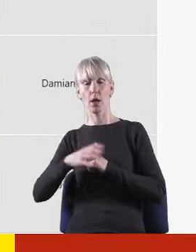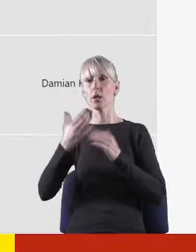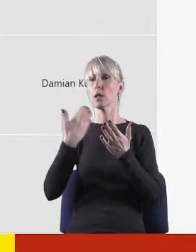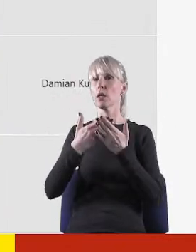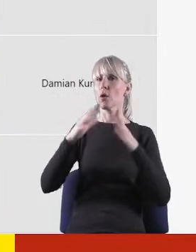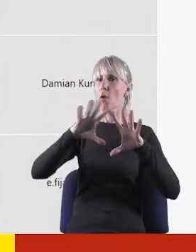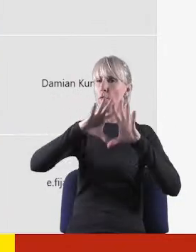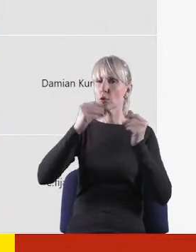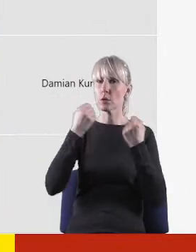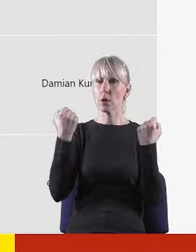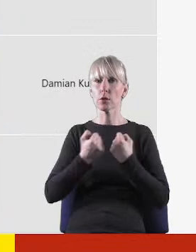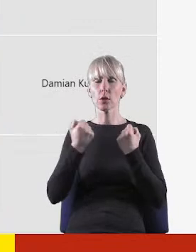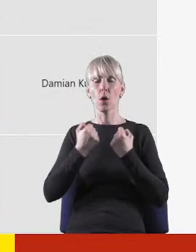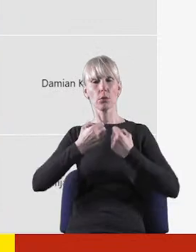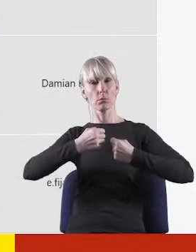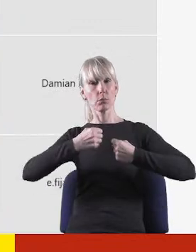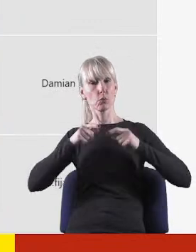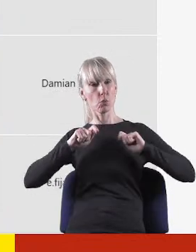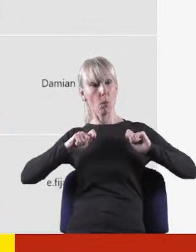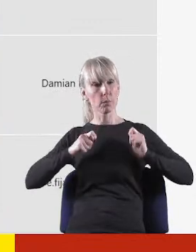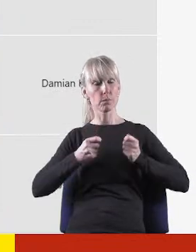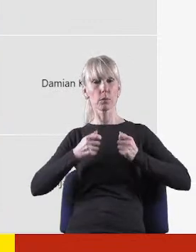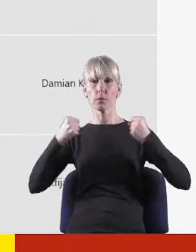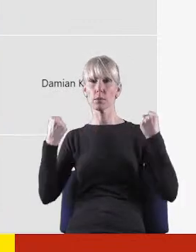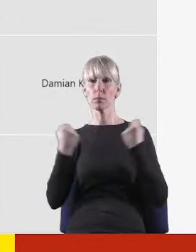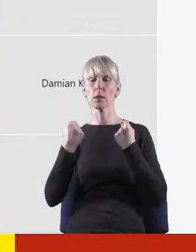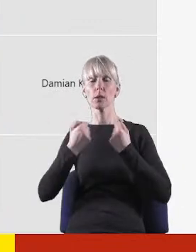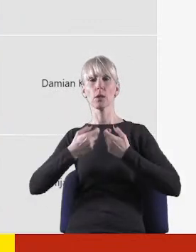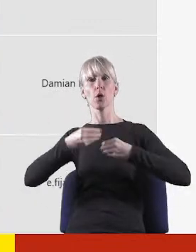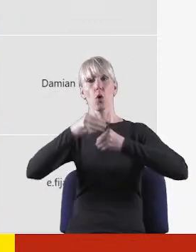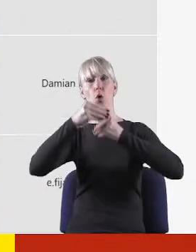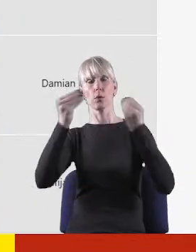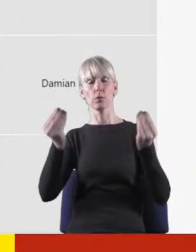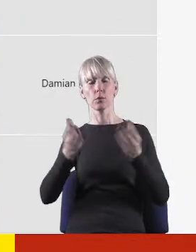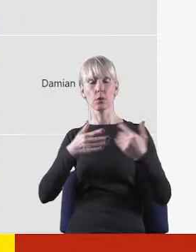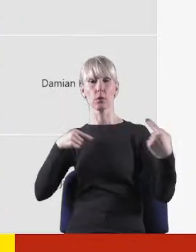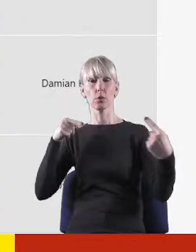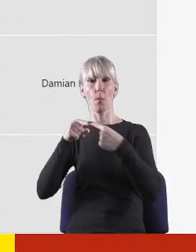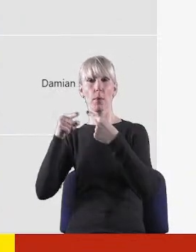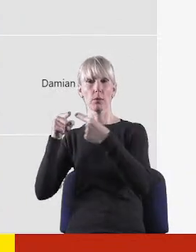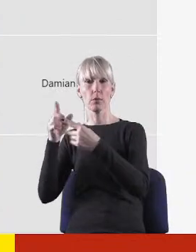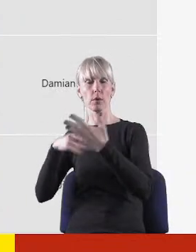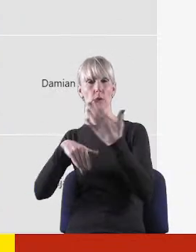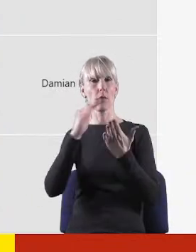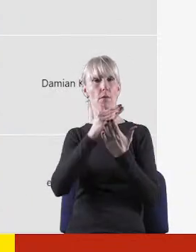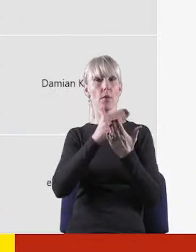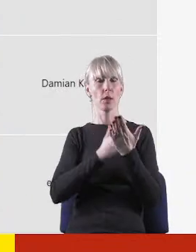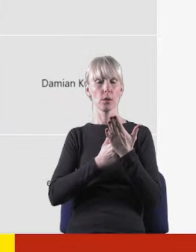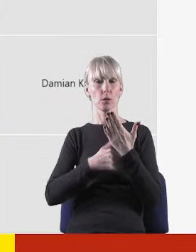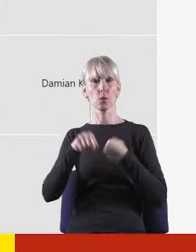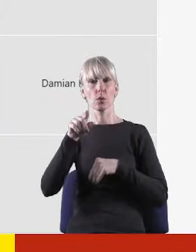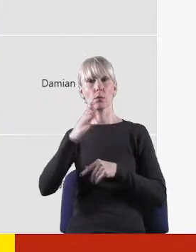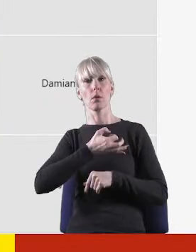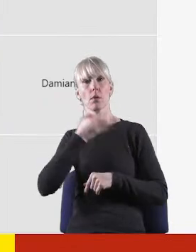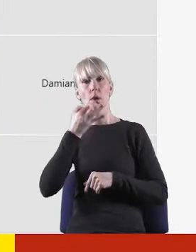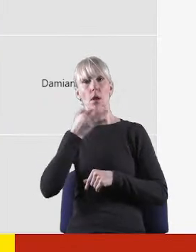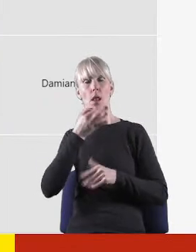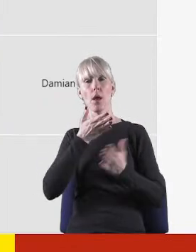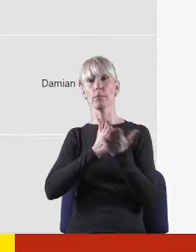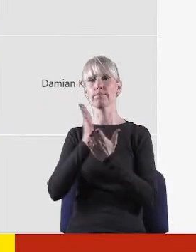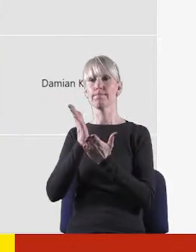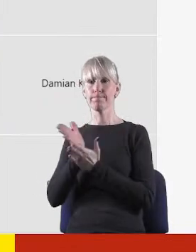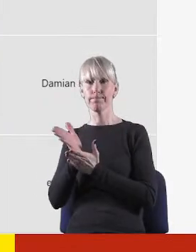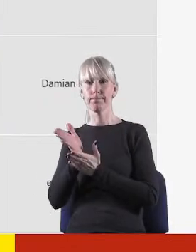żeby i wzmacniać rozwój, jak również dostosowywać warunki do jak najlepszego udzielania